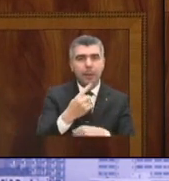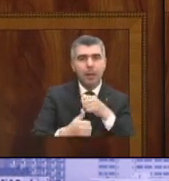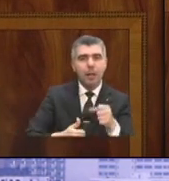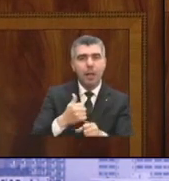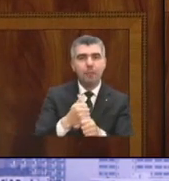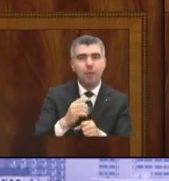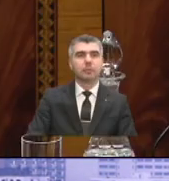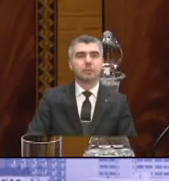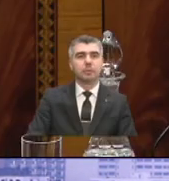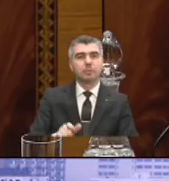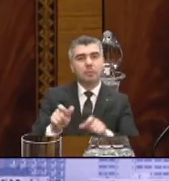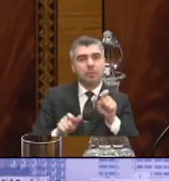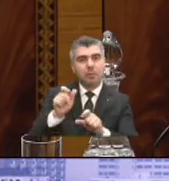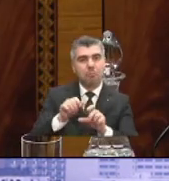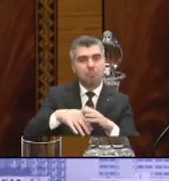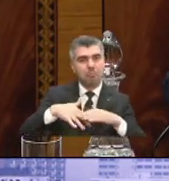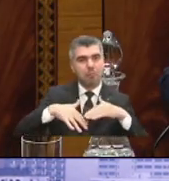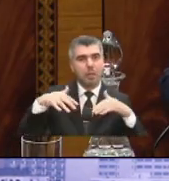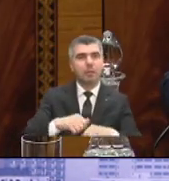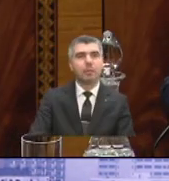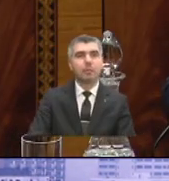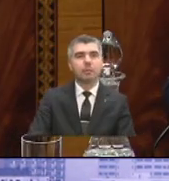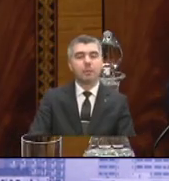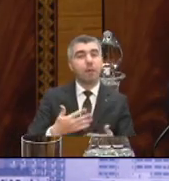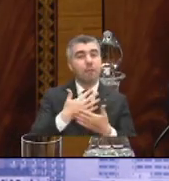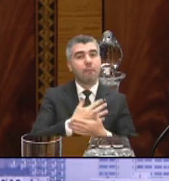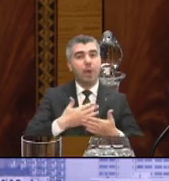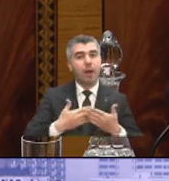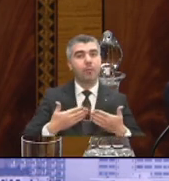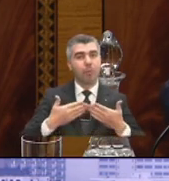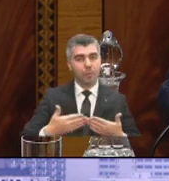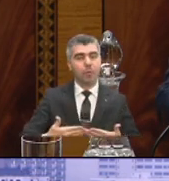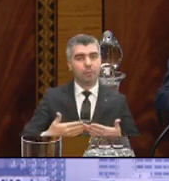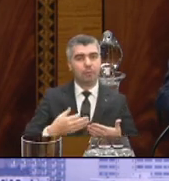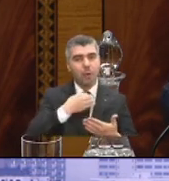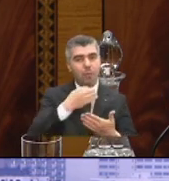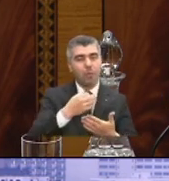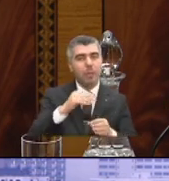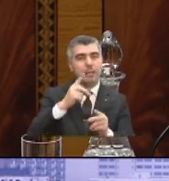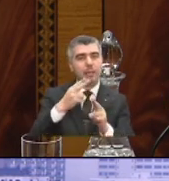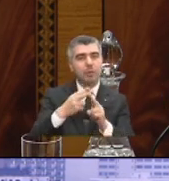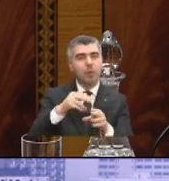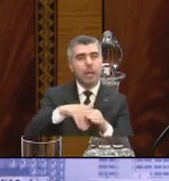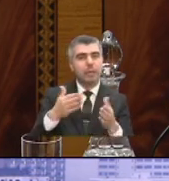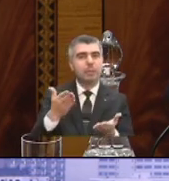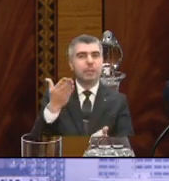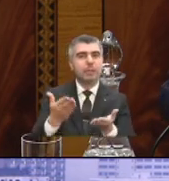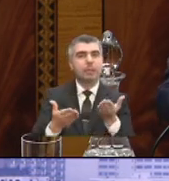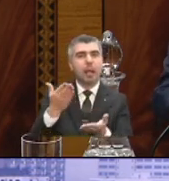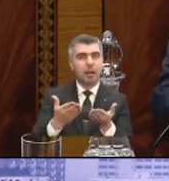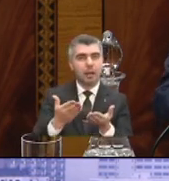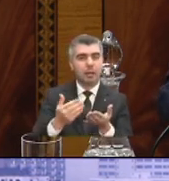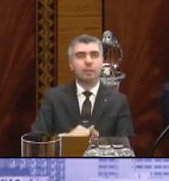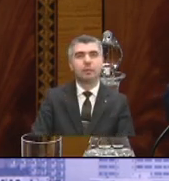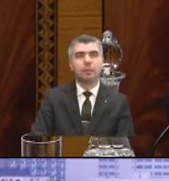مقترحات هذه هي التي تبنتها فرق المعارضه المعارضه استاذ برويست بالنص تقريبا اكثر من 165